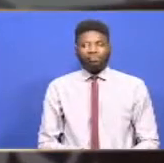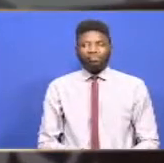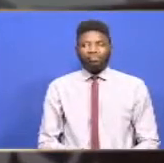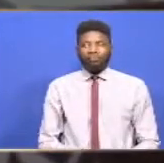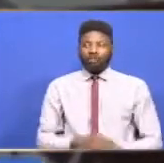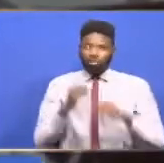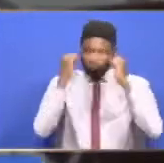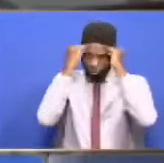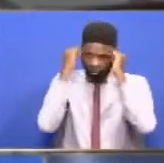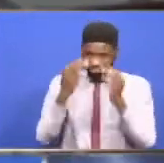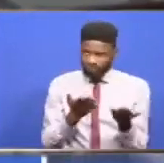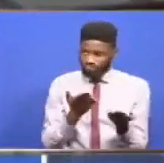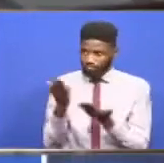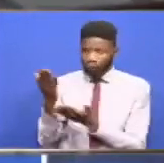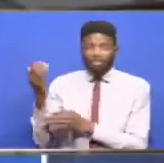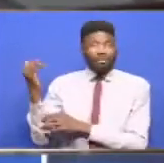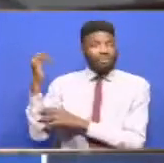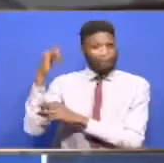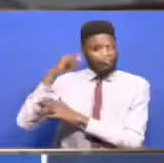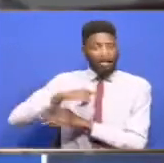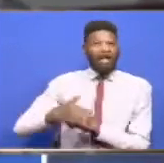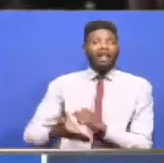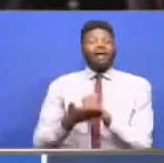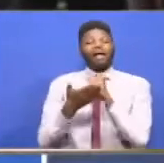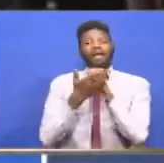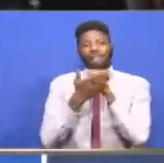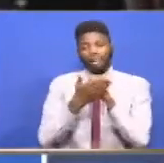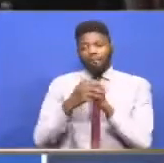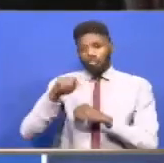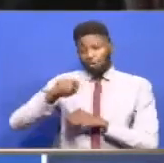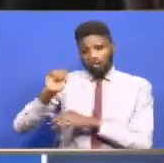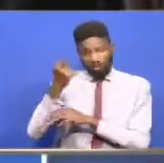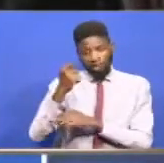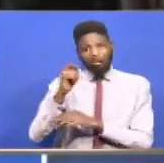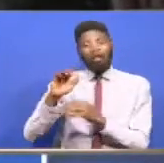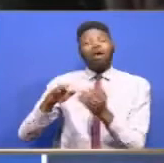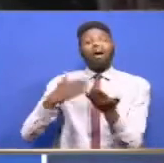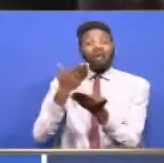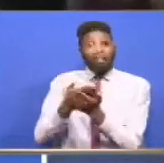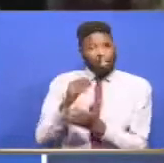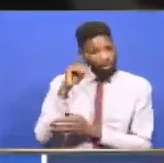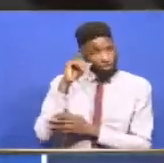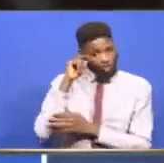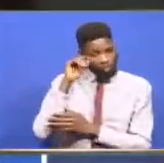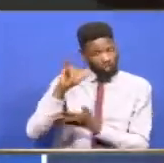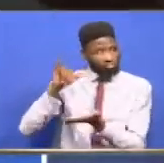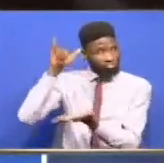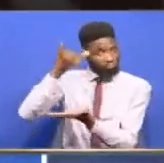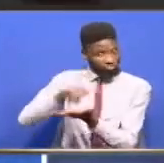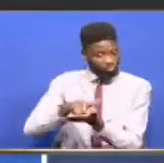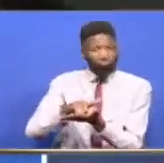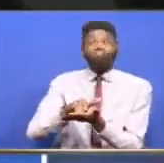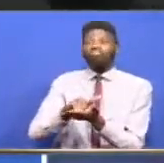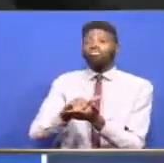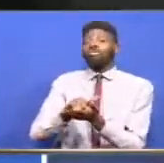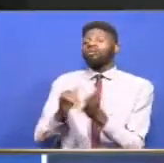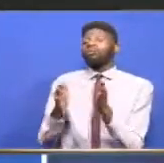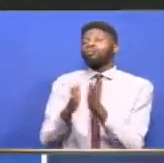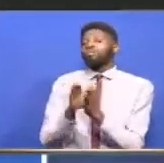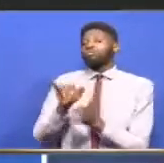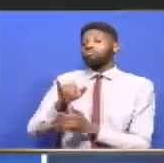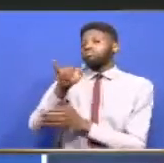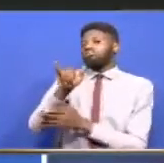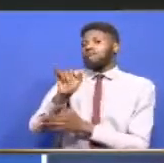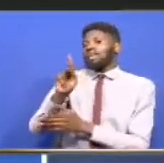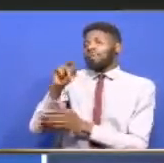Wanafunzi hao waliorejeshwa nchini waliwasili katika uwanja wa ndege wa kimataifa wa Moi mjini Mombasa kwa ndege ya shirika la Kenya Airways